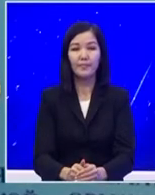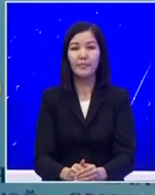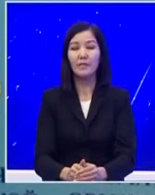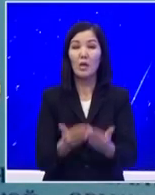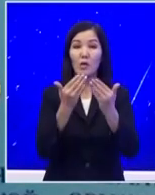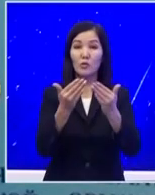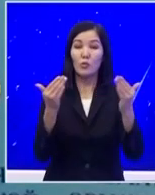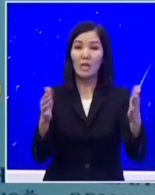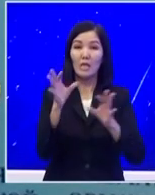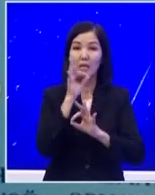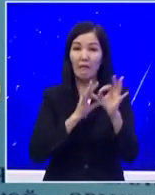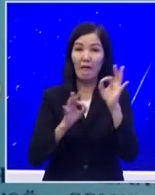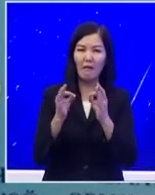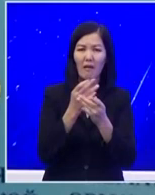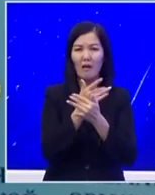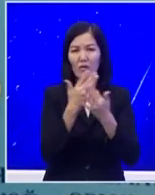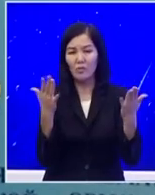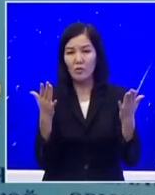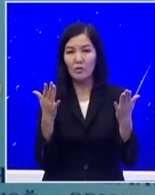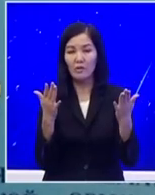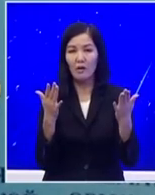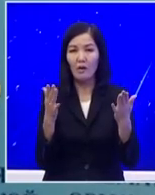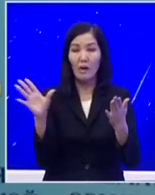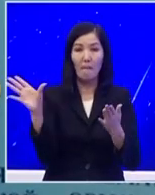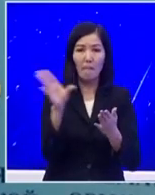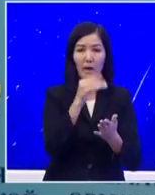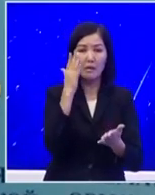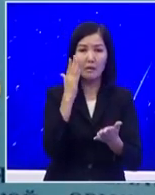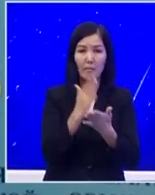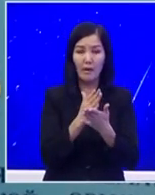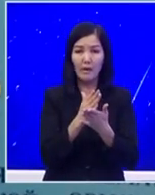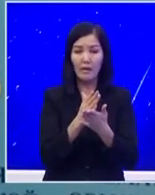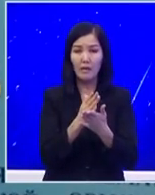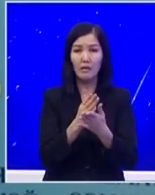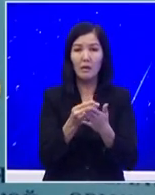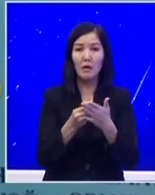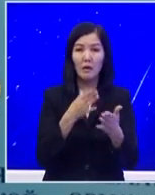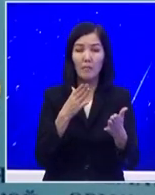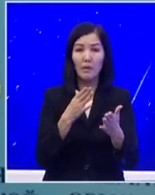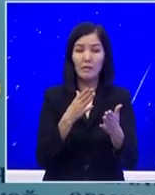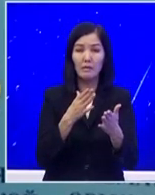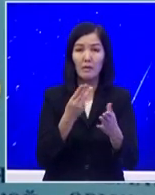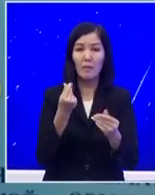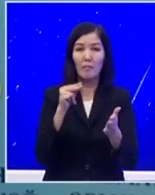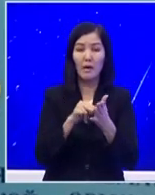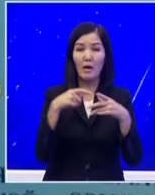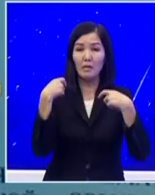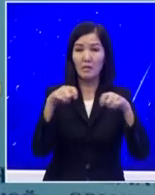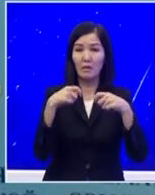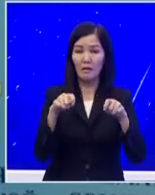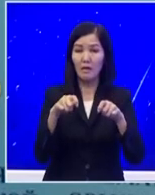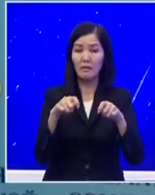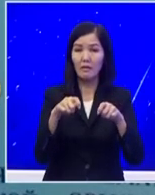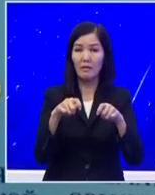Сөрелерде медикаменттер мен дәрі-дәрмектердің дерлік барлық түрлері өз бағасынан жоғары мөлшерде сатылған. Сондай ақ белгілі